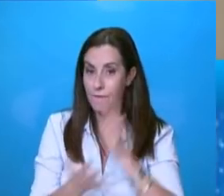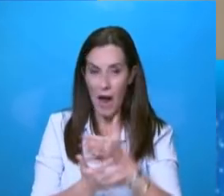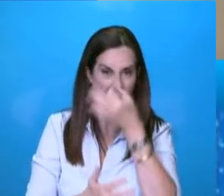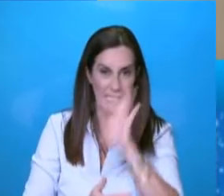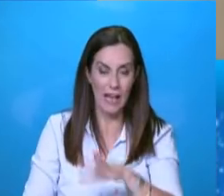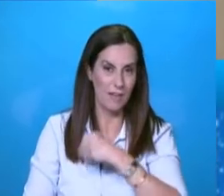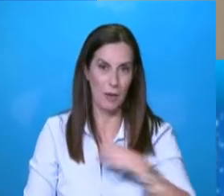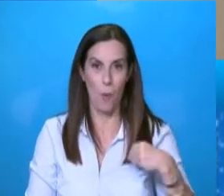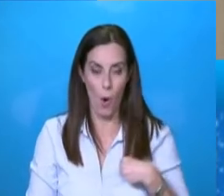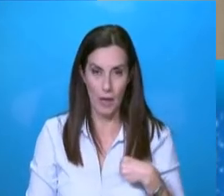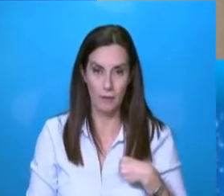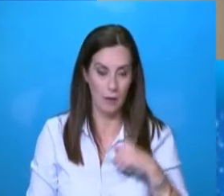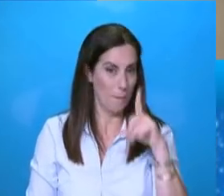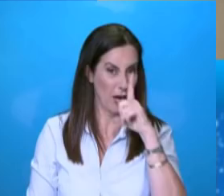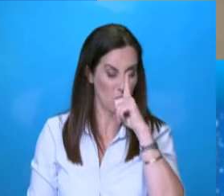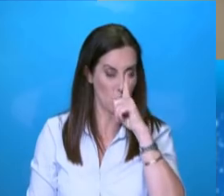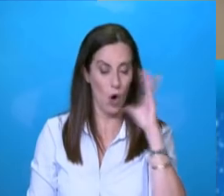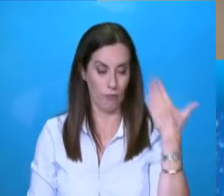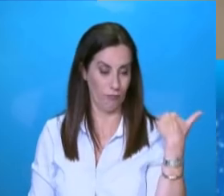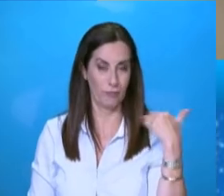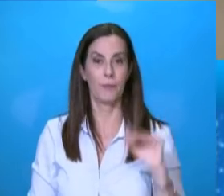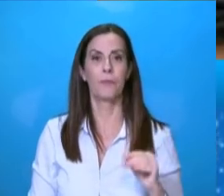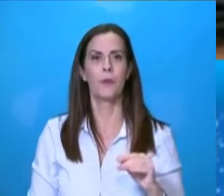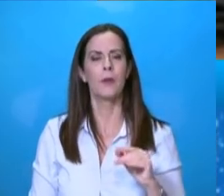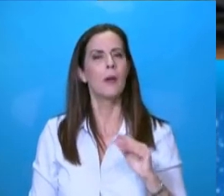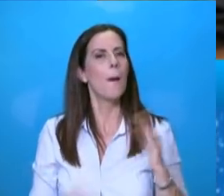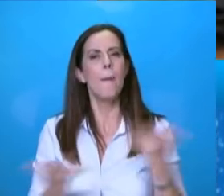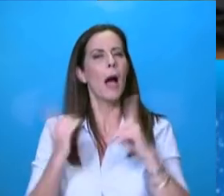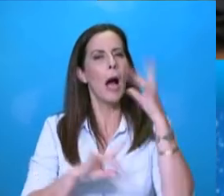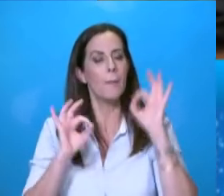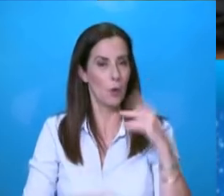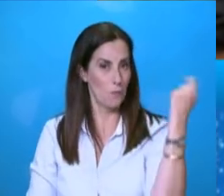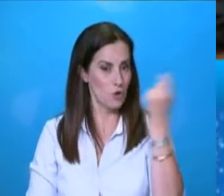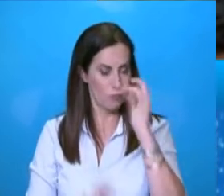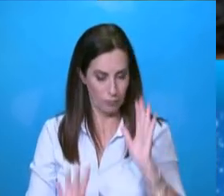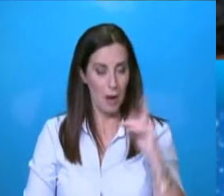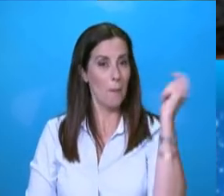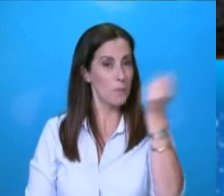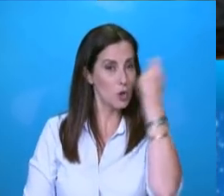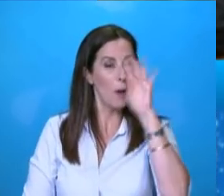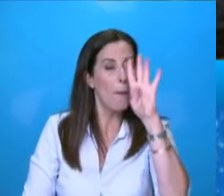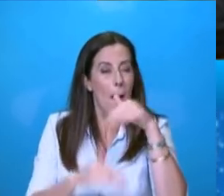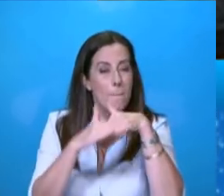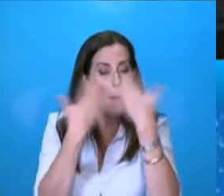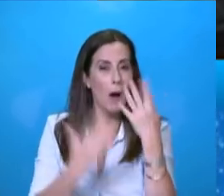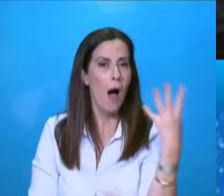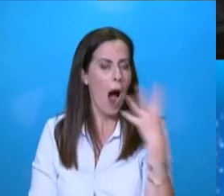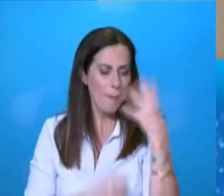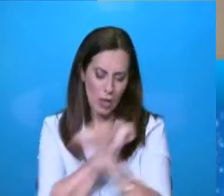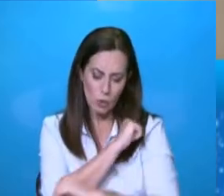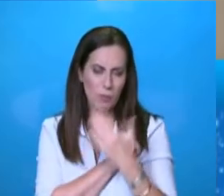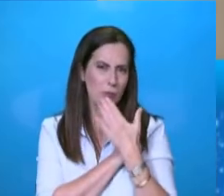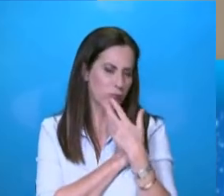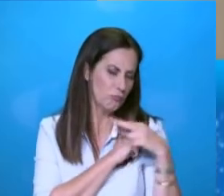את פולין ביום ראשון האחרון. אני אזכיר את הפרטים. בשבת האחרונה, ב-4 לפנות בוקר, יוצאים 4 סטודנטים